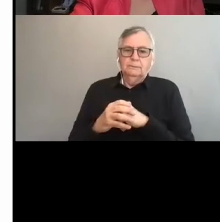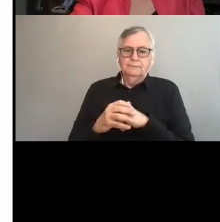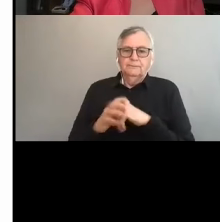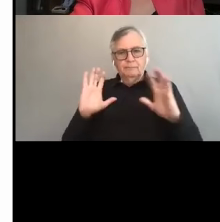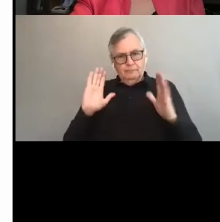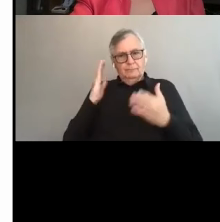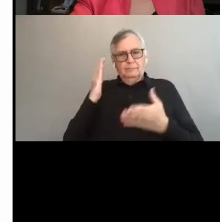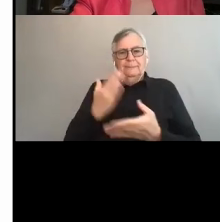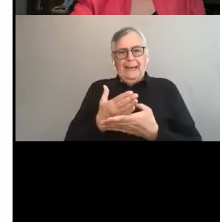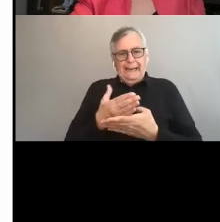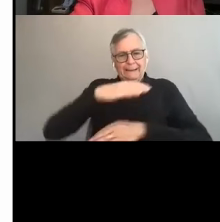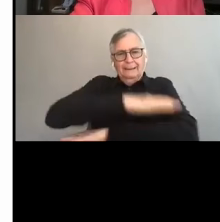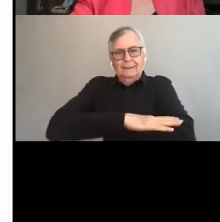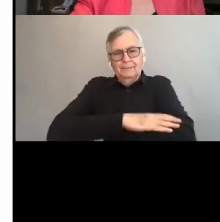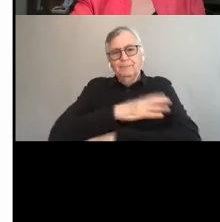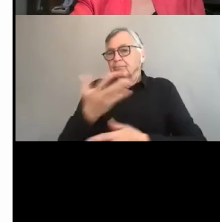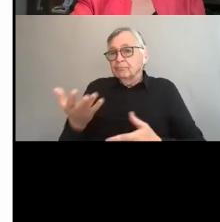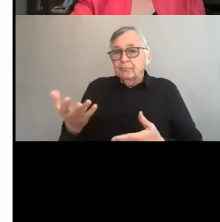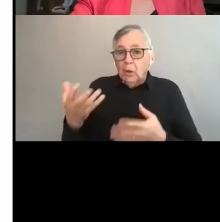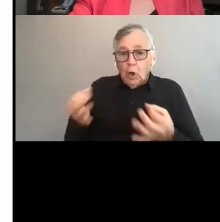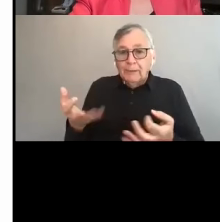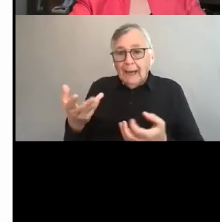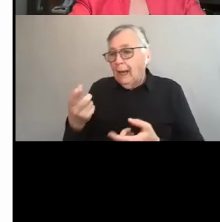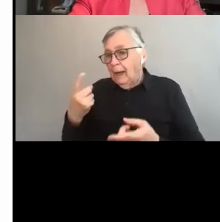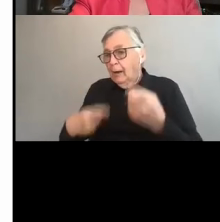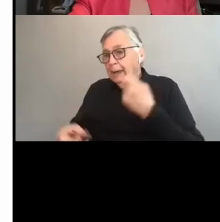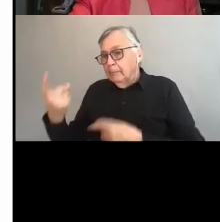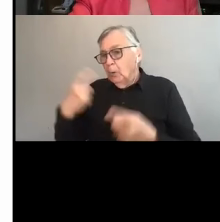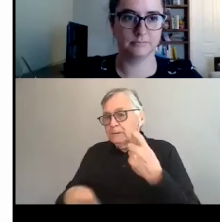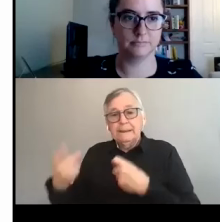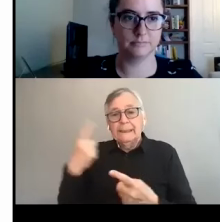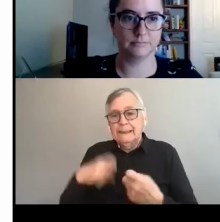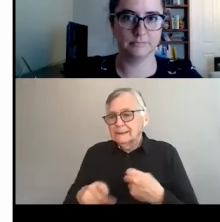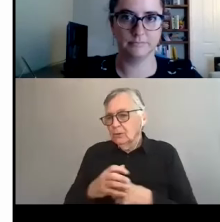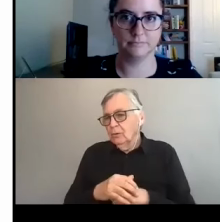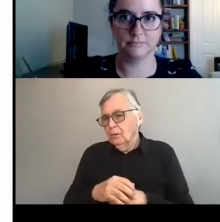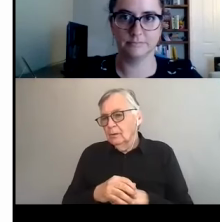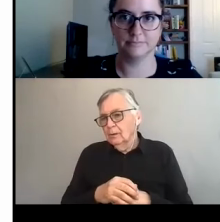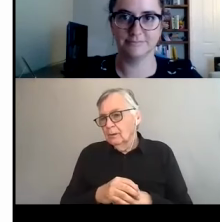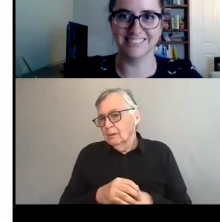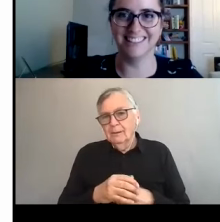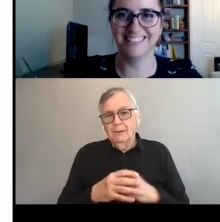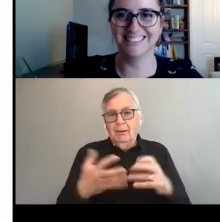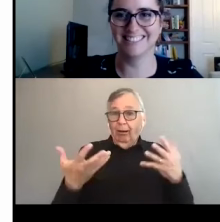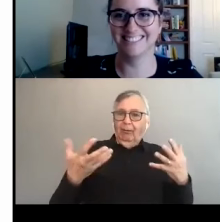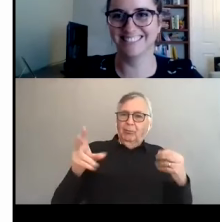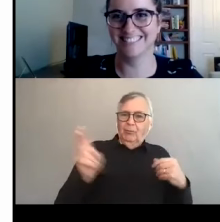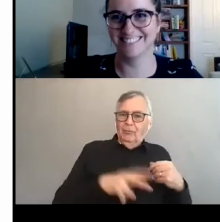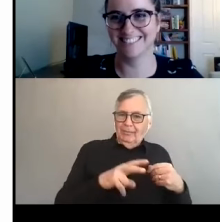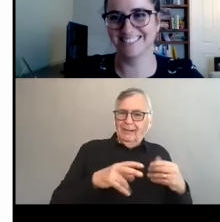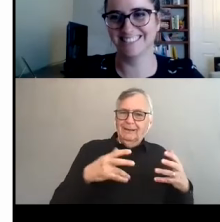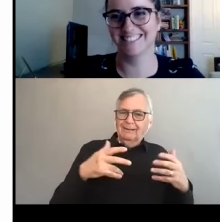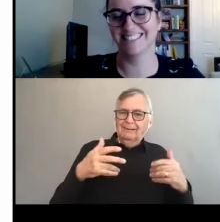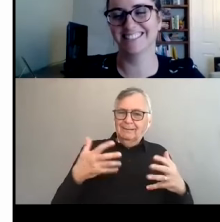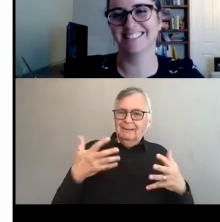vais m'arrêter ici pour vous laisser le temps de poser des questions. J'ai essayé, j'ai été plus vite que j'avais pensé, ça fait que tant mieux, ça